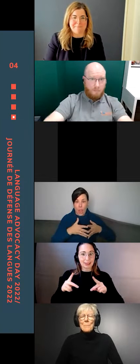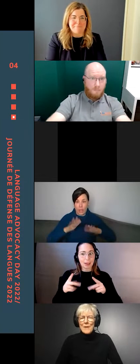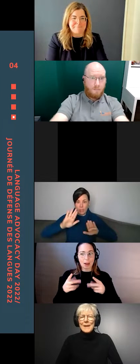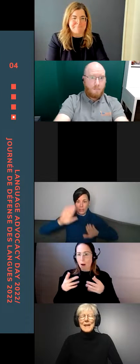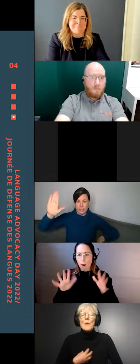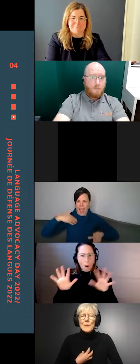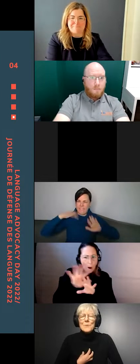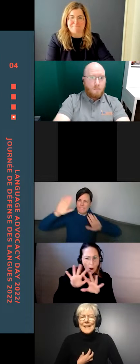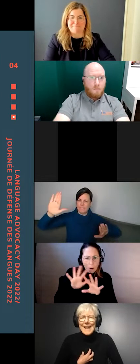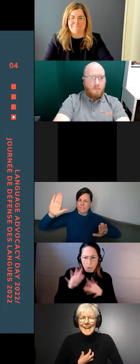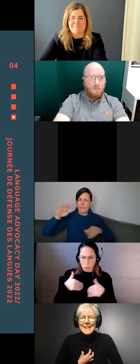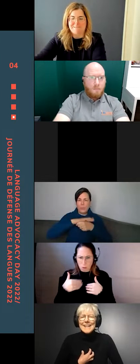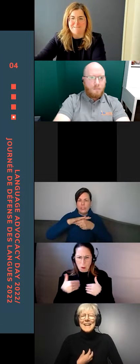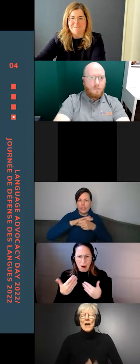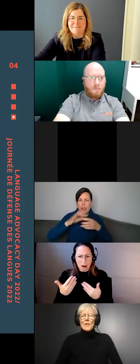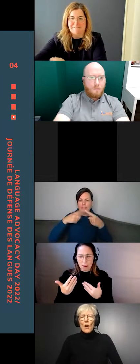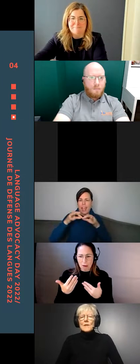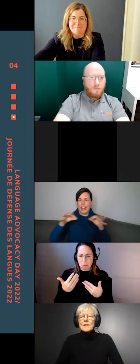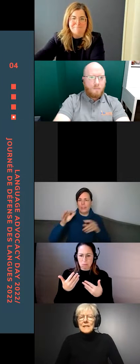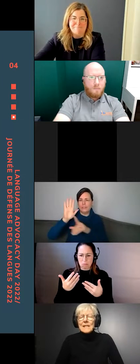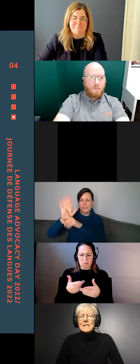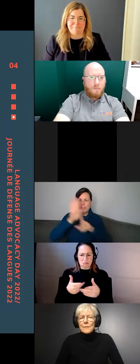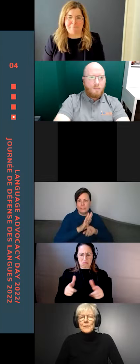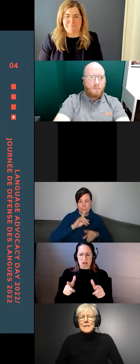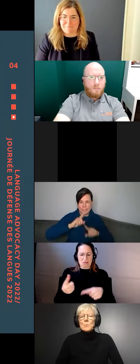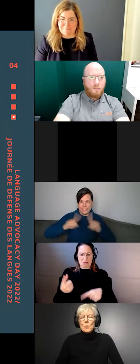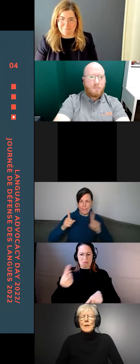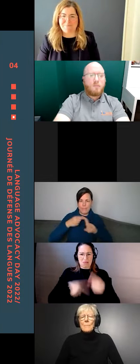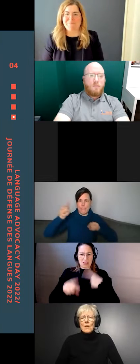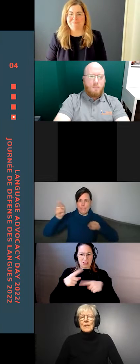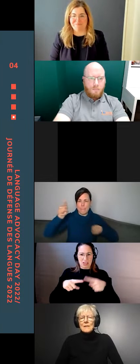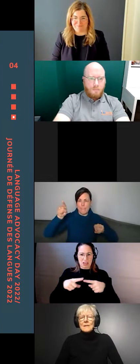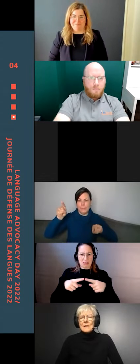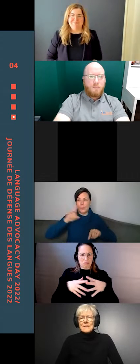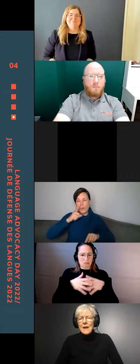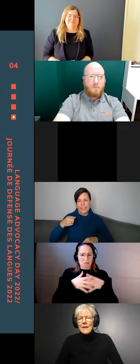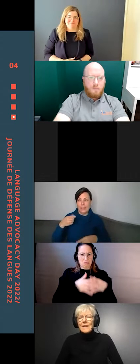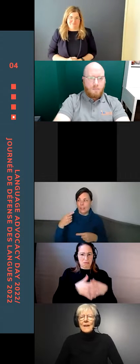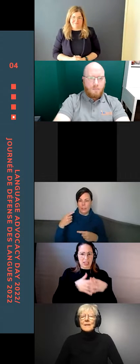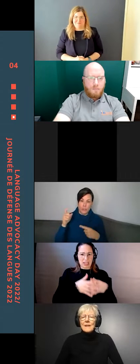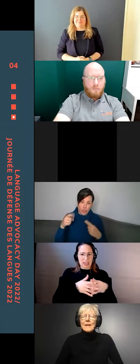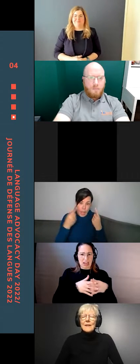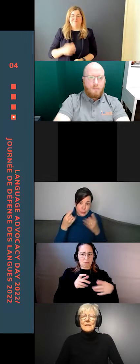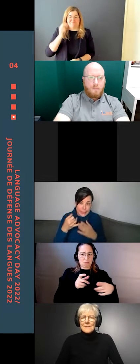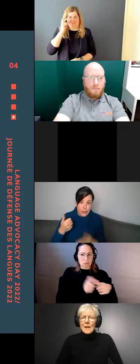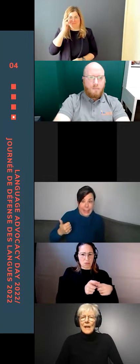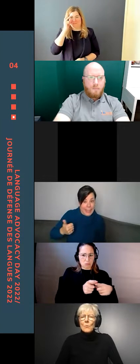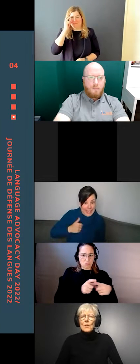Donc, je pense que les gens sont souvent confus pourquoi nous appelons signes des langues de